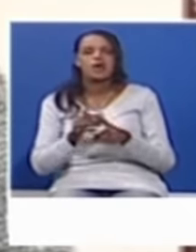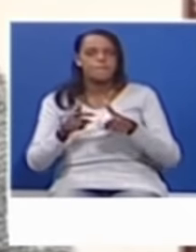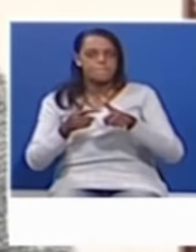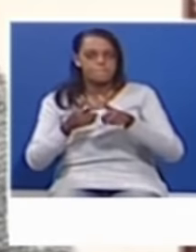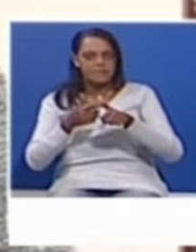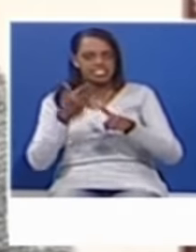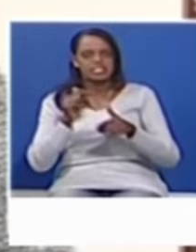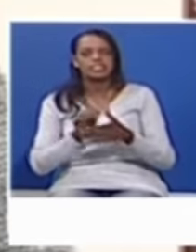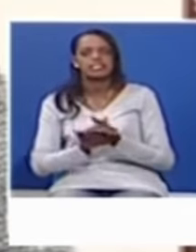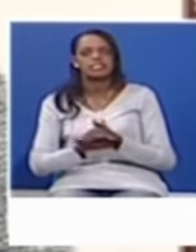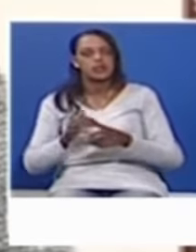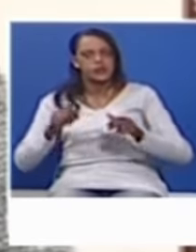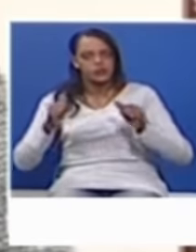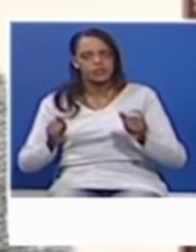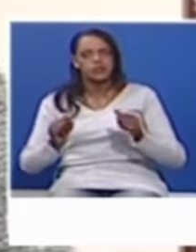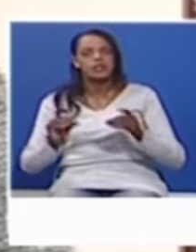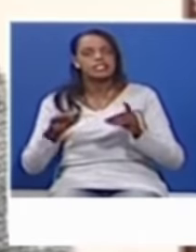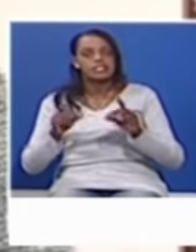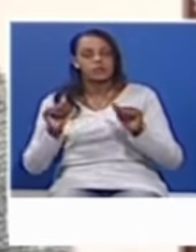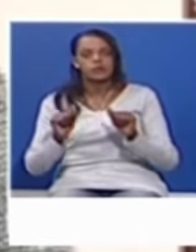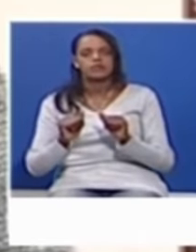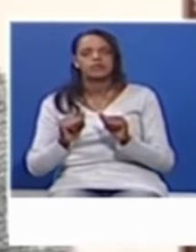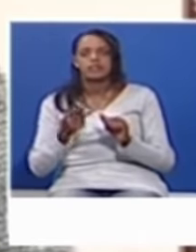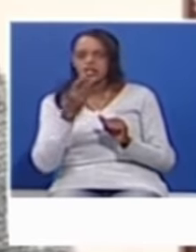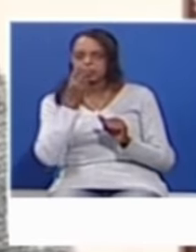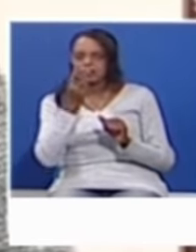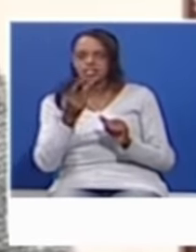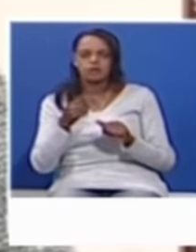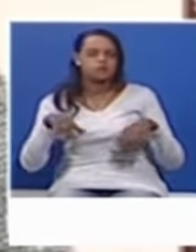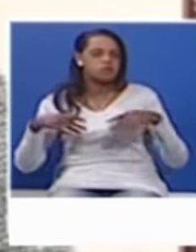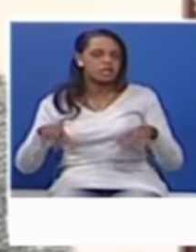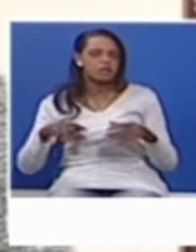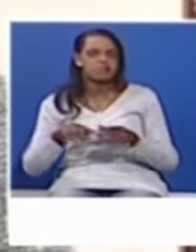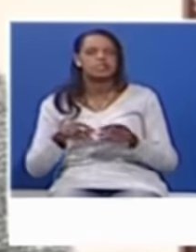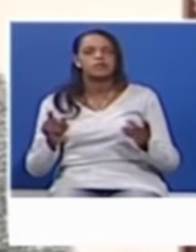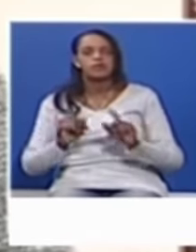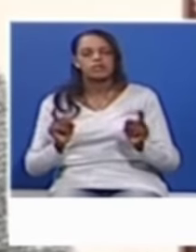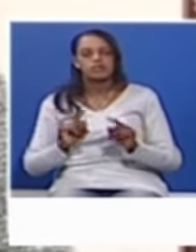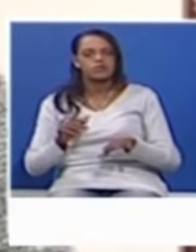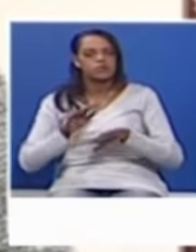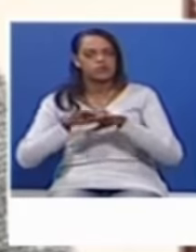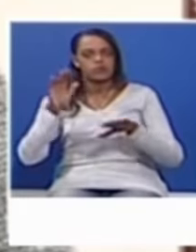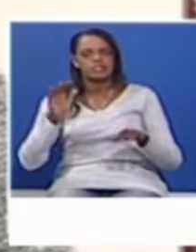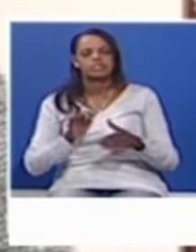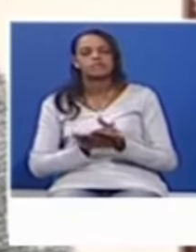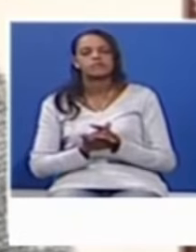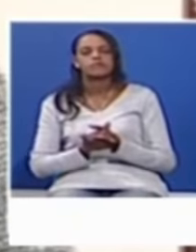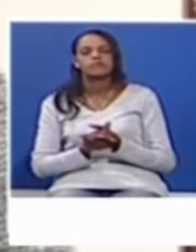መሰረታት ክሕይሉ እንተደኣ ኮይኖም ኣብ ዝረኣዩ ድኻማት ብኣግብኡ ኣብ ምፍዋስ